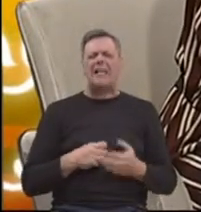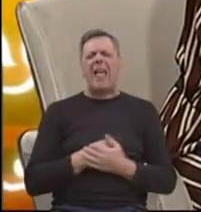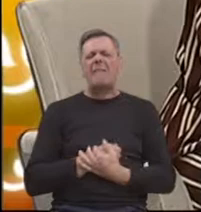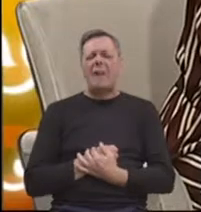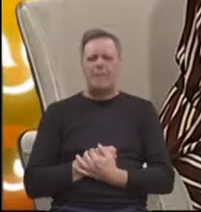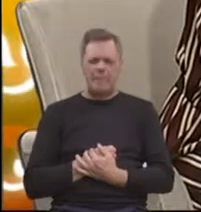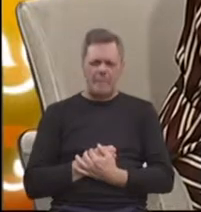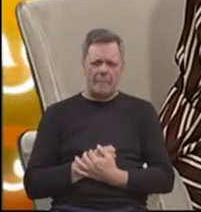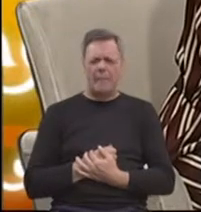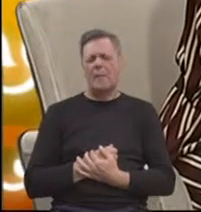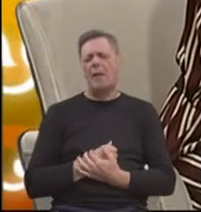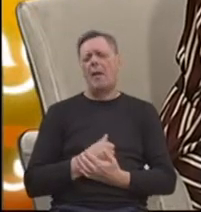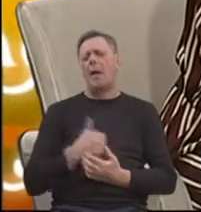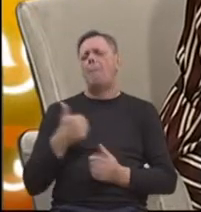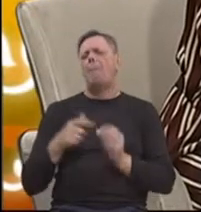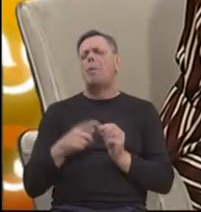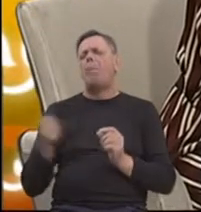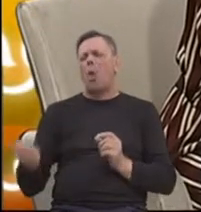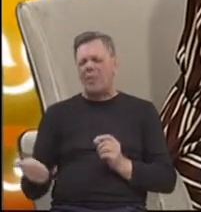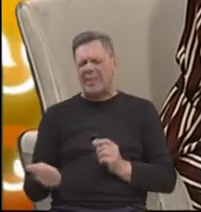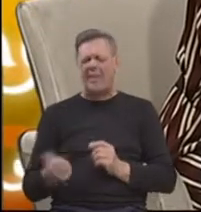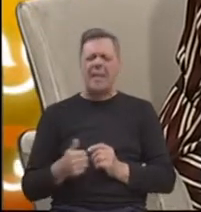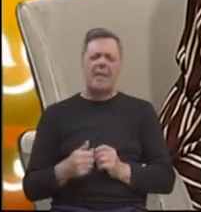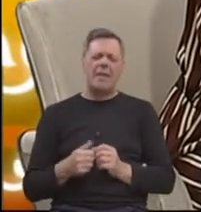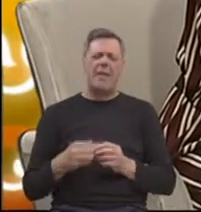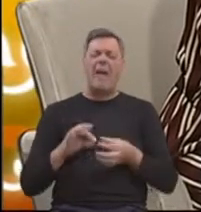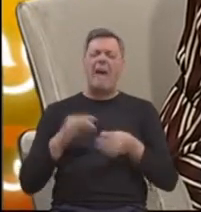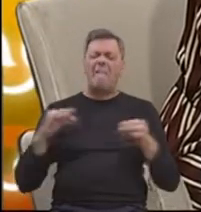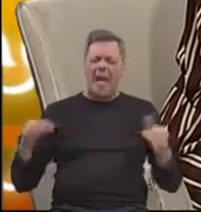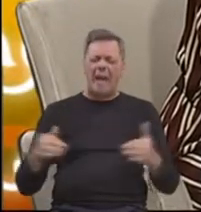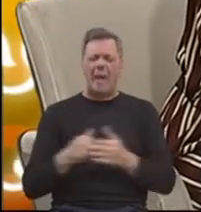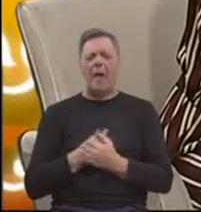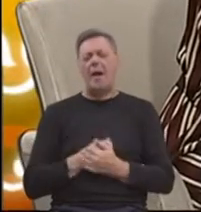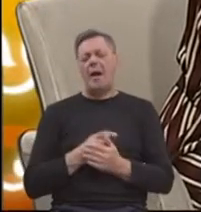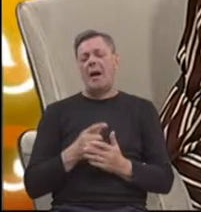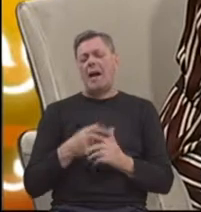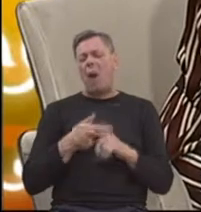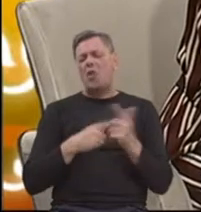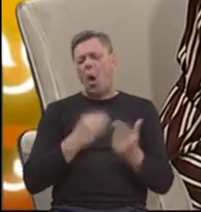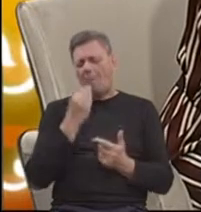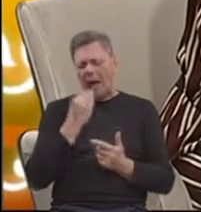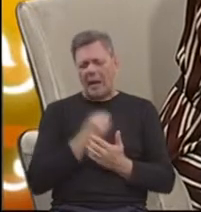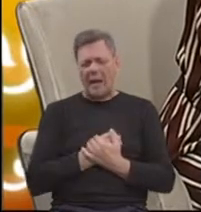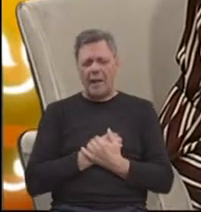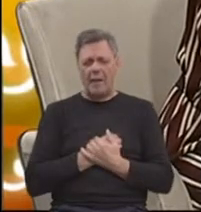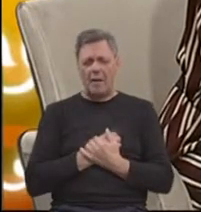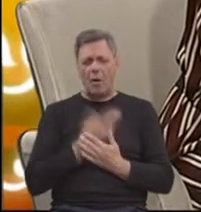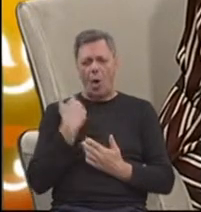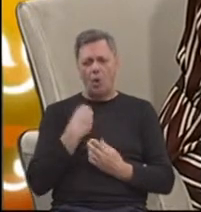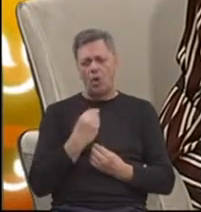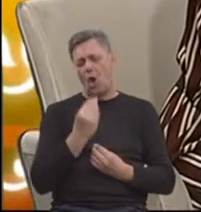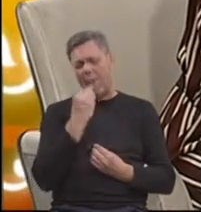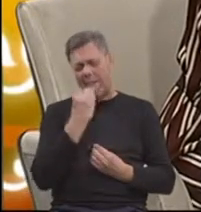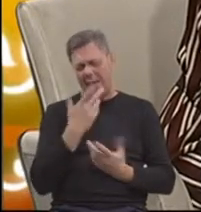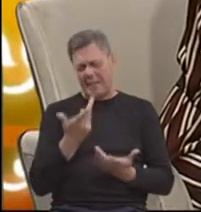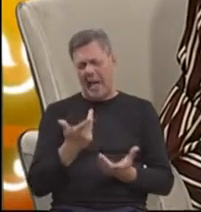Znači probiotici s jedne strane, prebiotici s druge strane, vlakna, možda kao komponenta prehrane, odnosno namirnica u prehrani